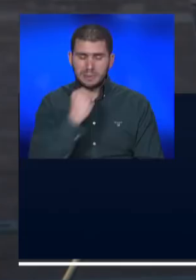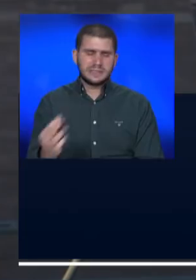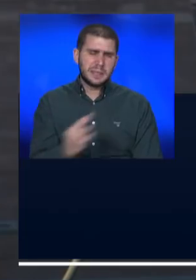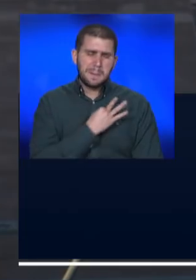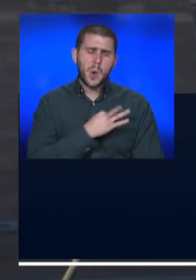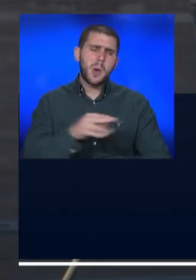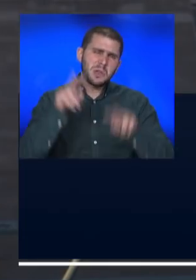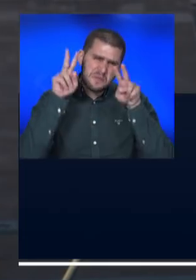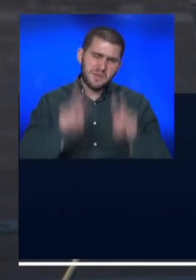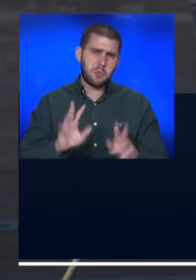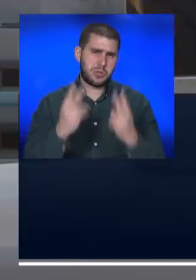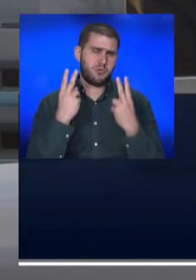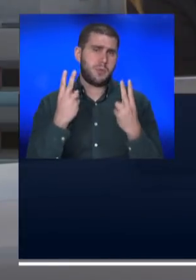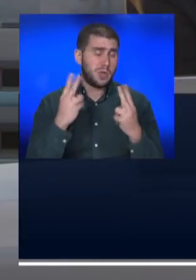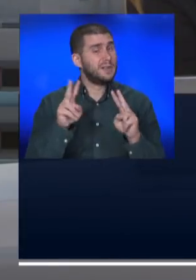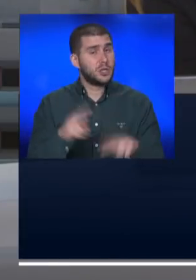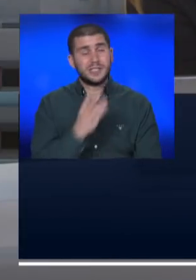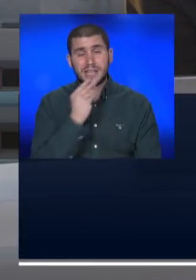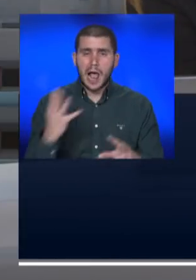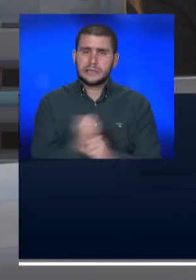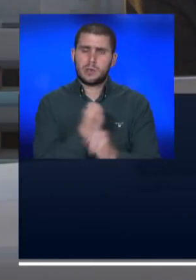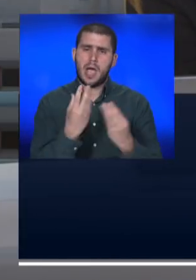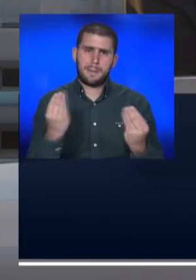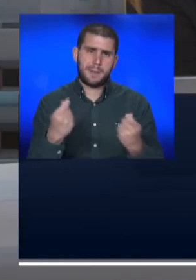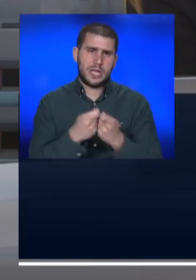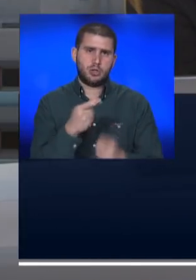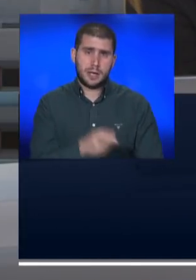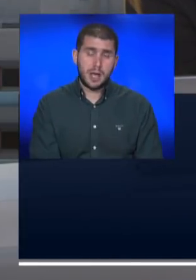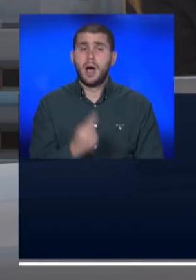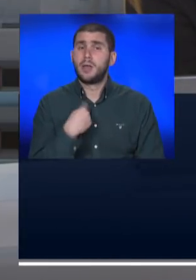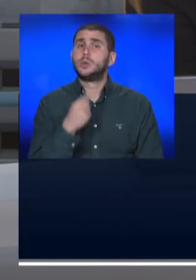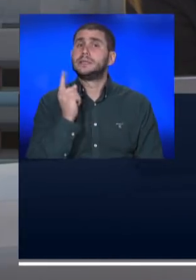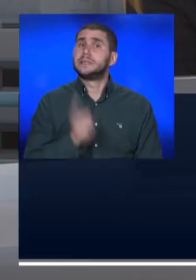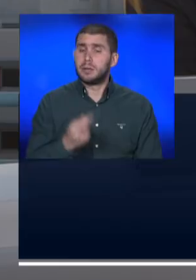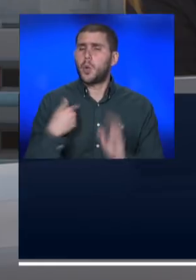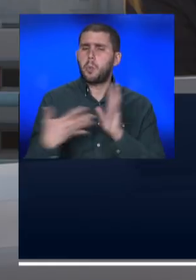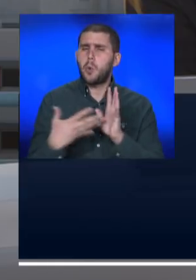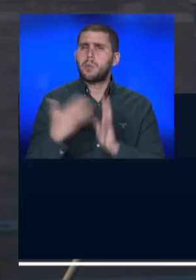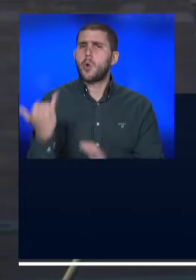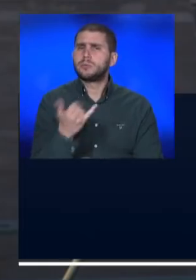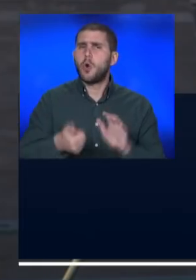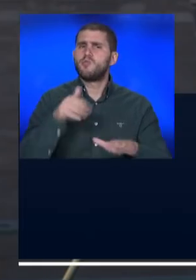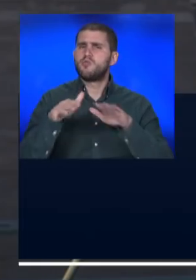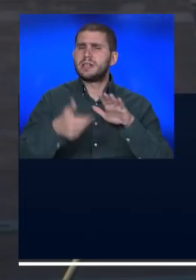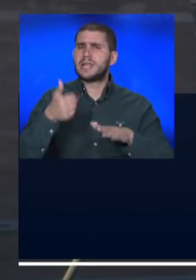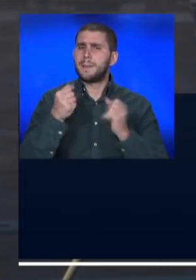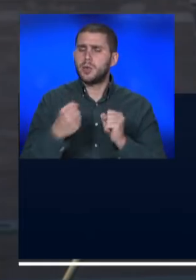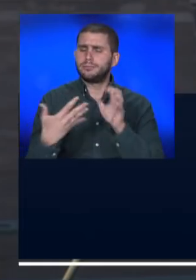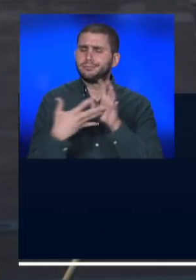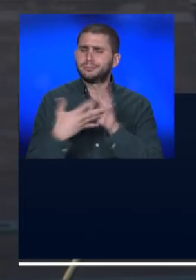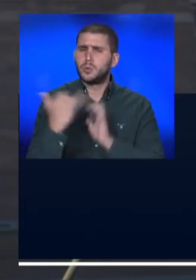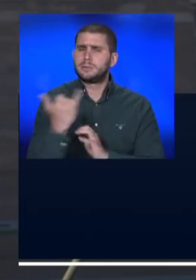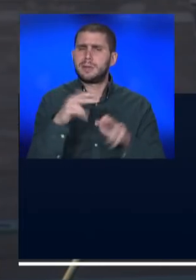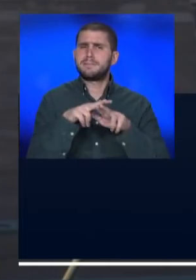משמעותיות, ויש לישראל הצלחות בהקשר הזה. אנחנו בוחנים כל הזמן, ראש הממשלה ושר הביטחון בוחנים כל הזמן את המצב,